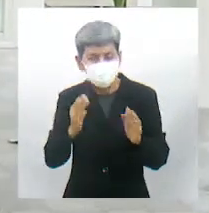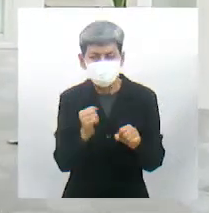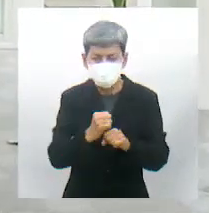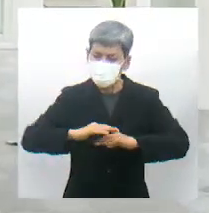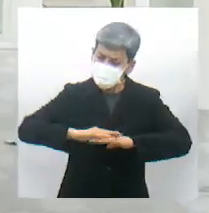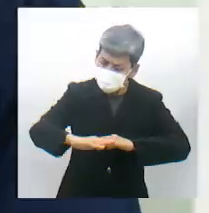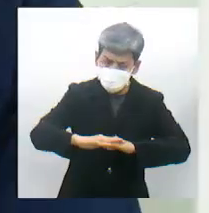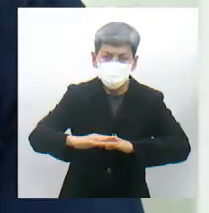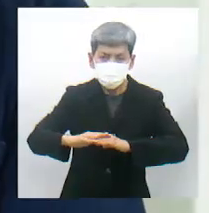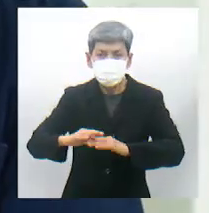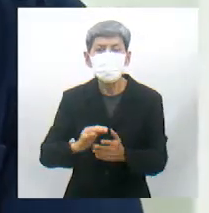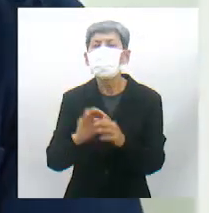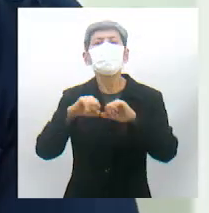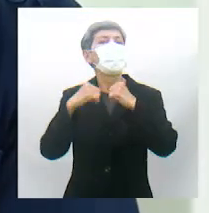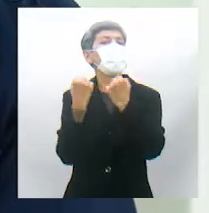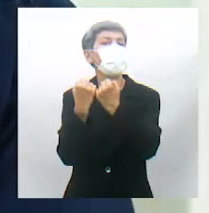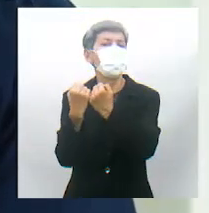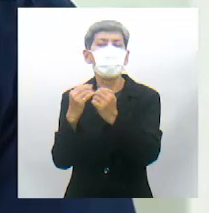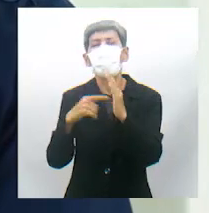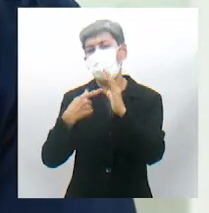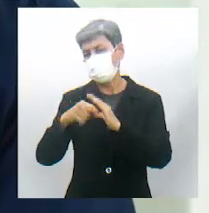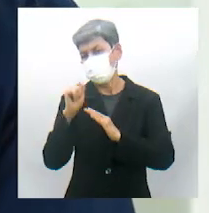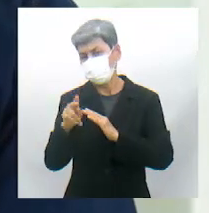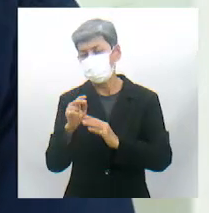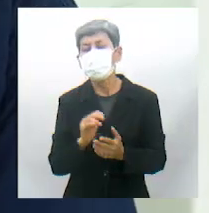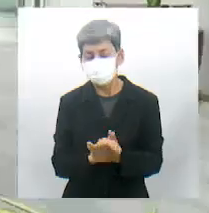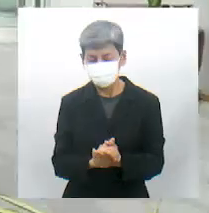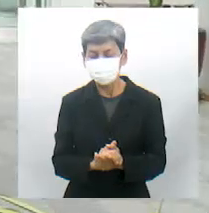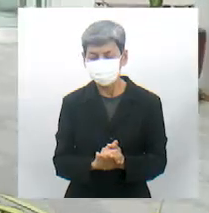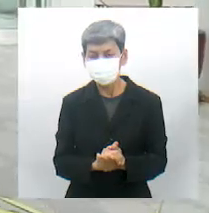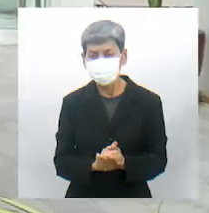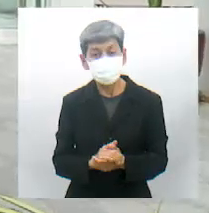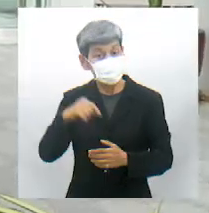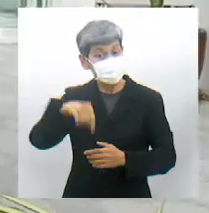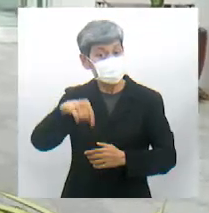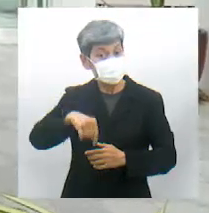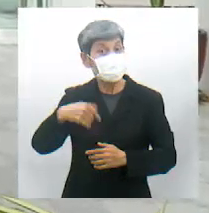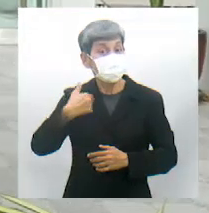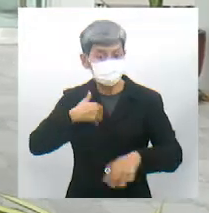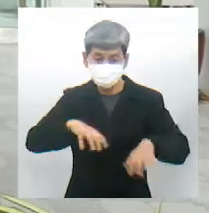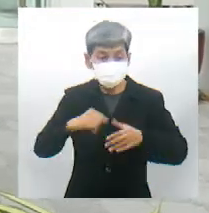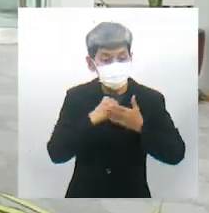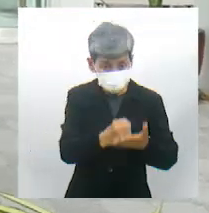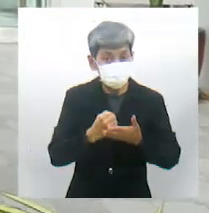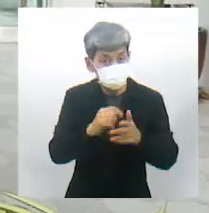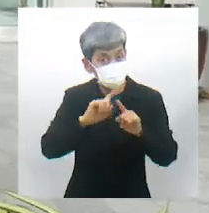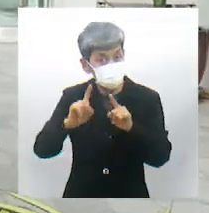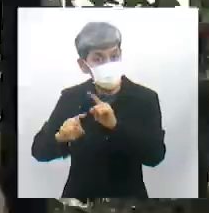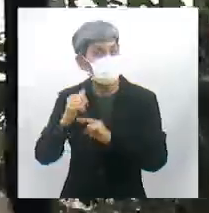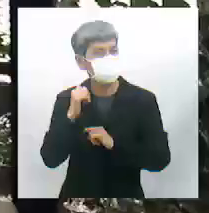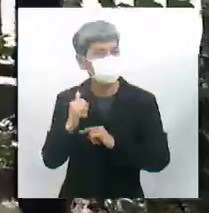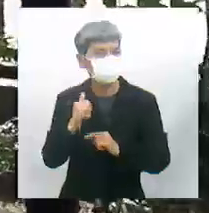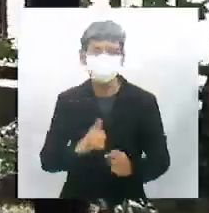ทางลาดมาให้ที่สมาคมปทุมธานีครับ ครับ ปกครับ แล้วก็ต้องกล่าวว่าที่นี่มีหลายหน่วยงานเข้ามาให้ความช่วยเหลือ ครับผม